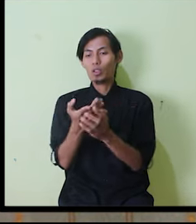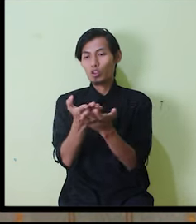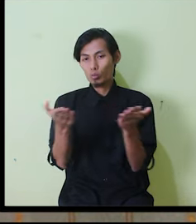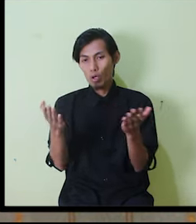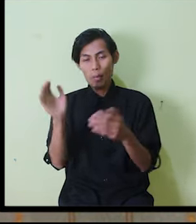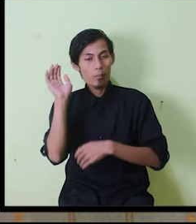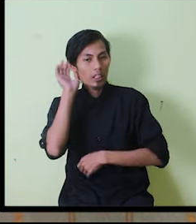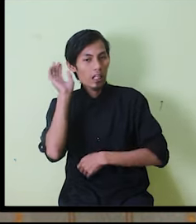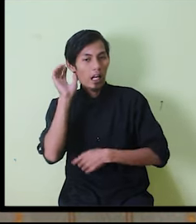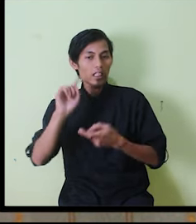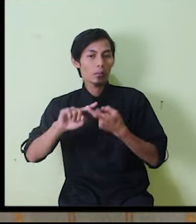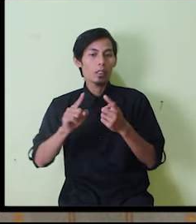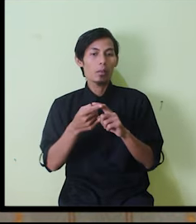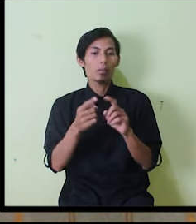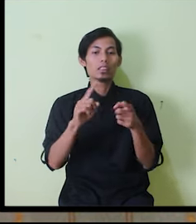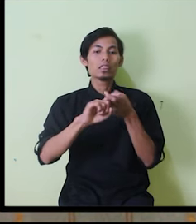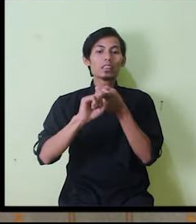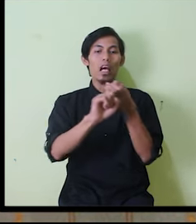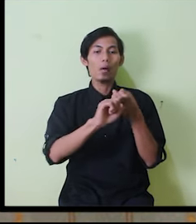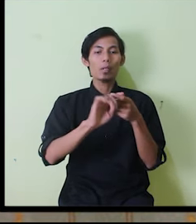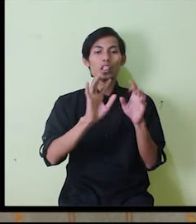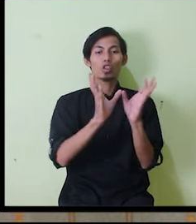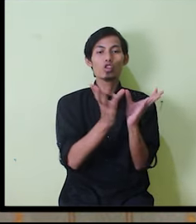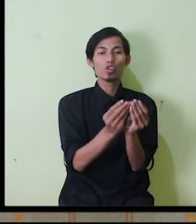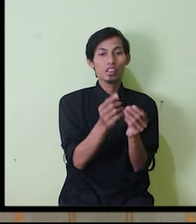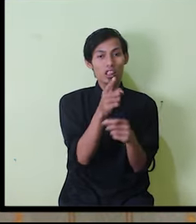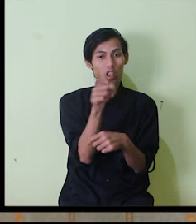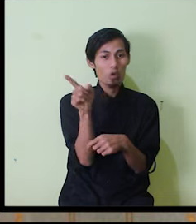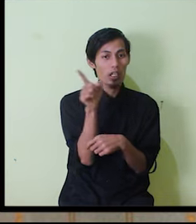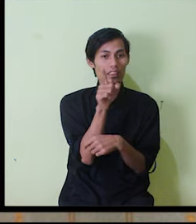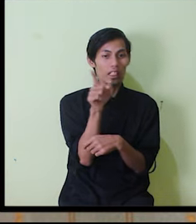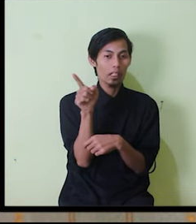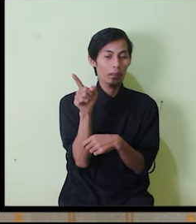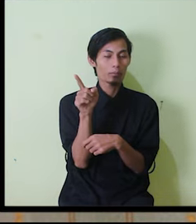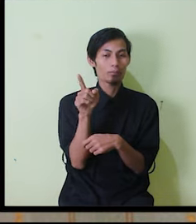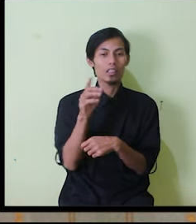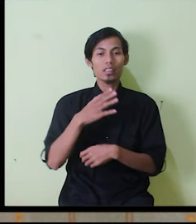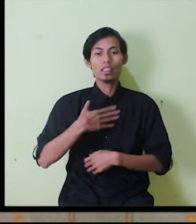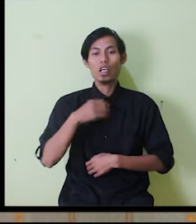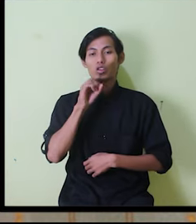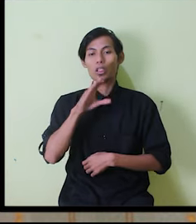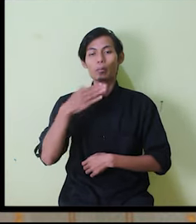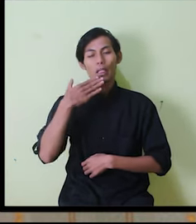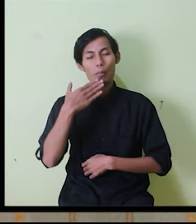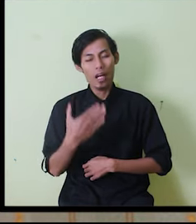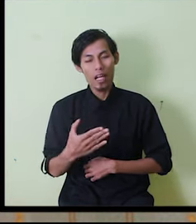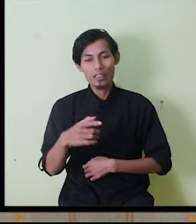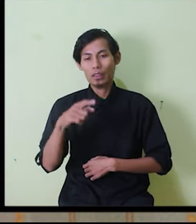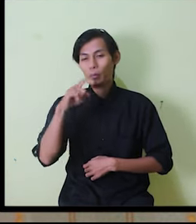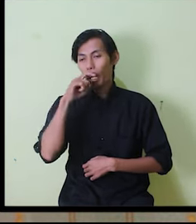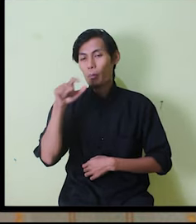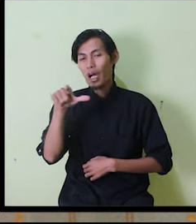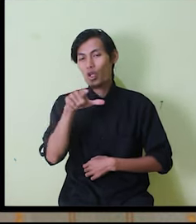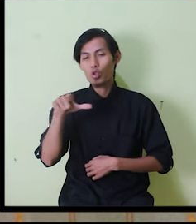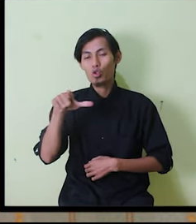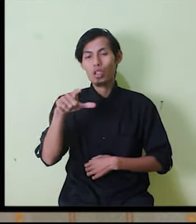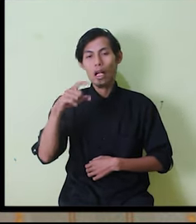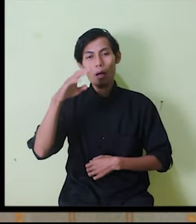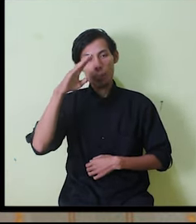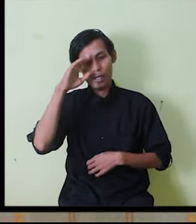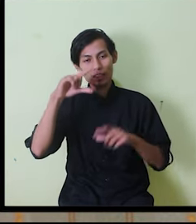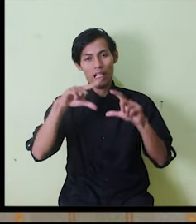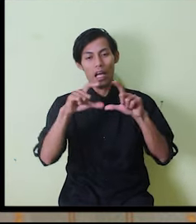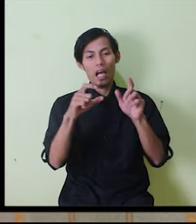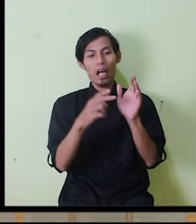sobat-sobat inklusi di luar sana Ee kita akhiri mungkin terima kasih kepada Pak lura kepada mas Andi mohon maaf